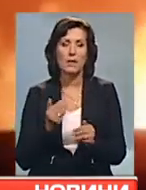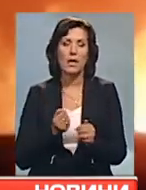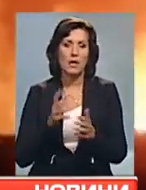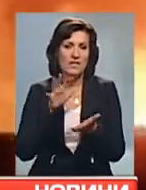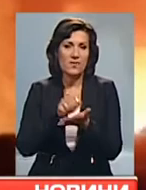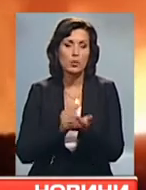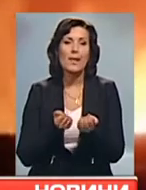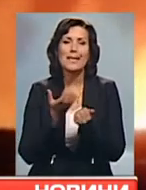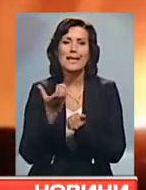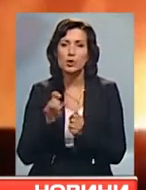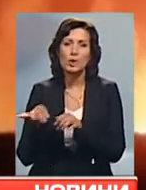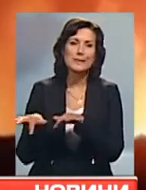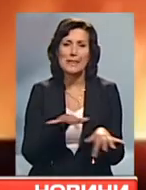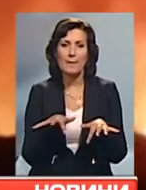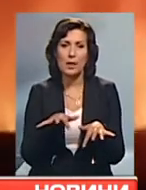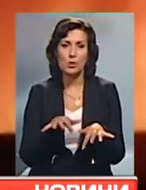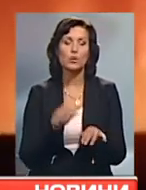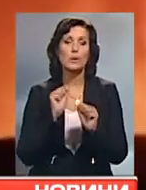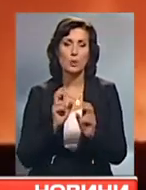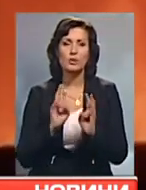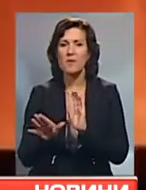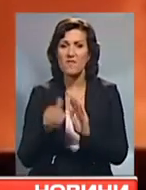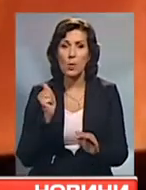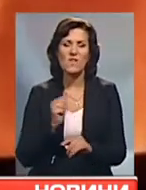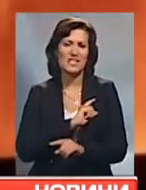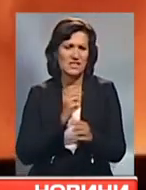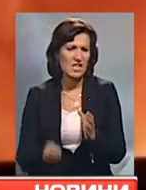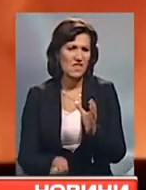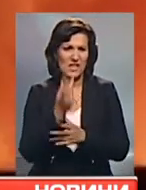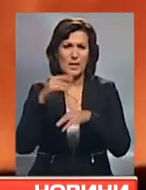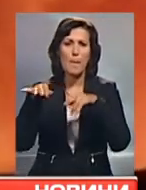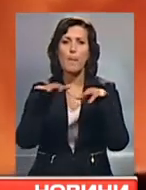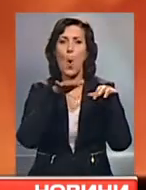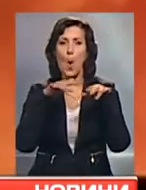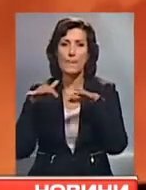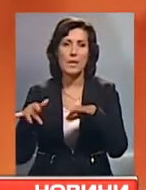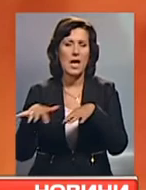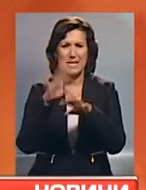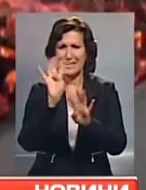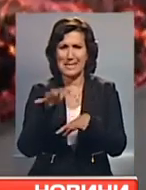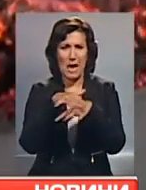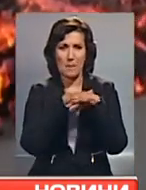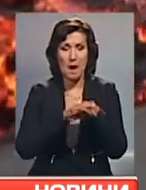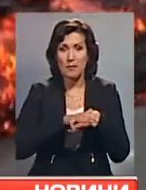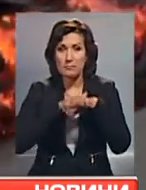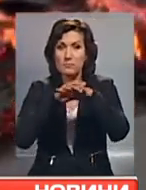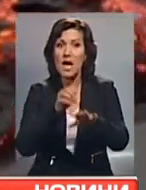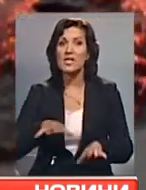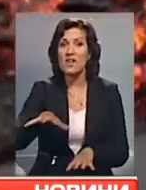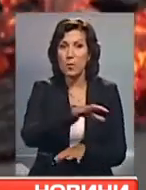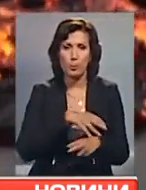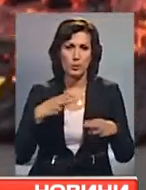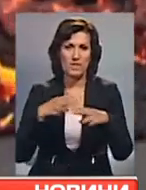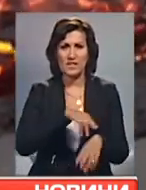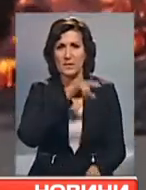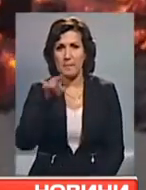кількасот землетрусів. На думку науковців, це може спровокувати сильні викиди попелу. У такому разі густа сіра хмара рушить на Європу і